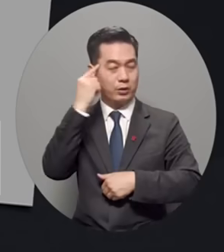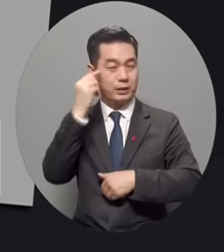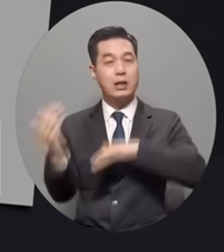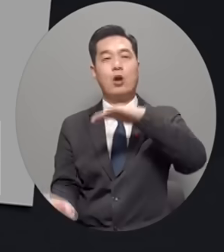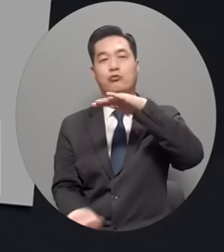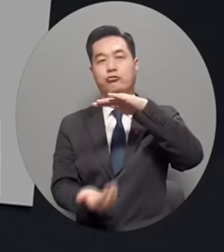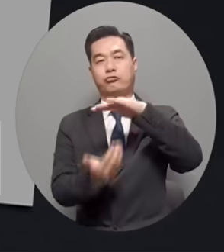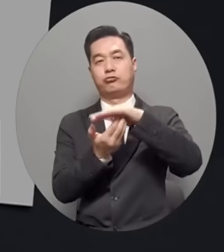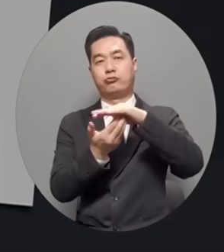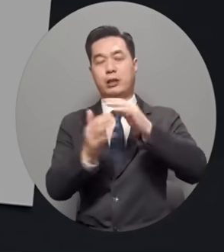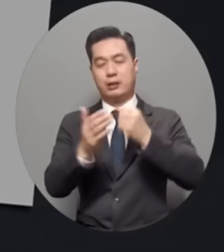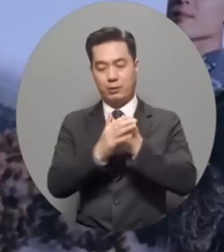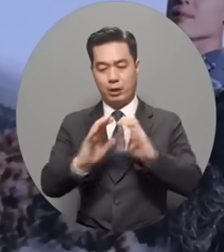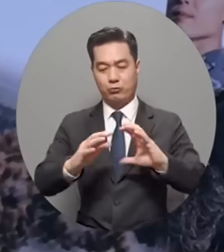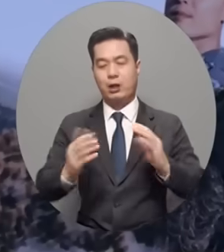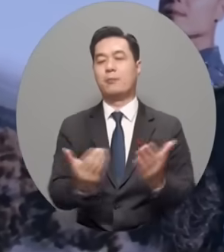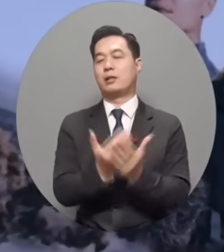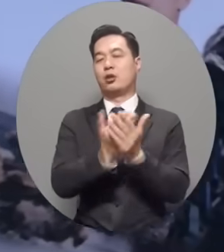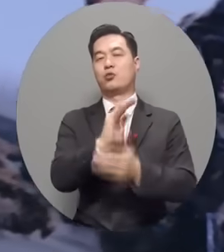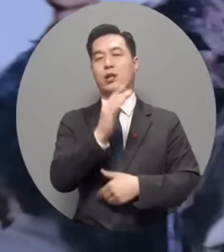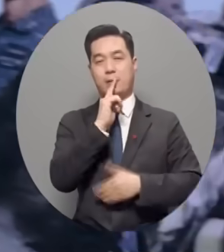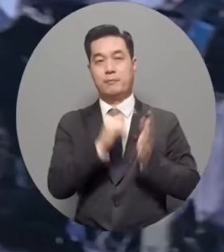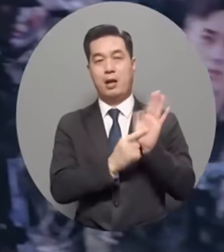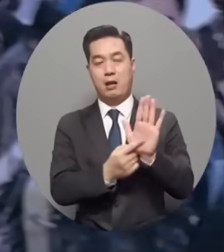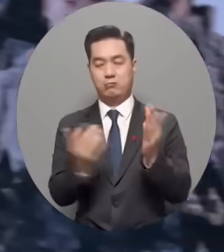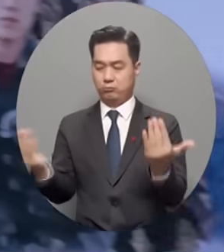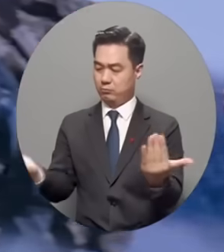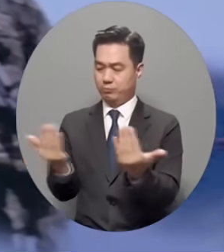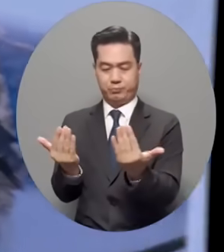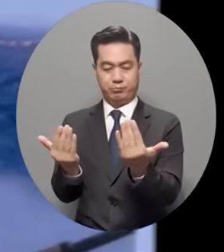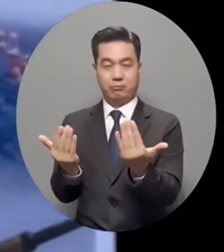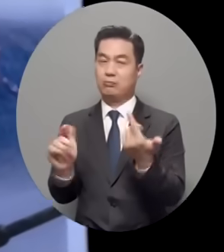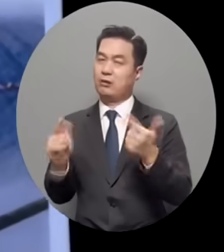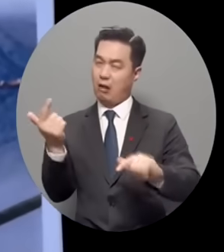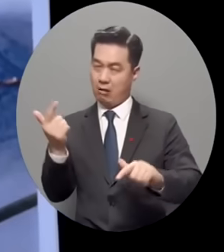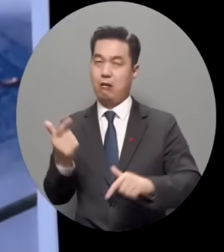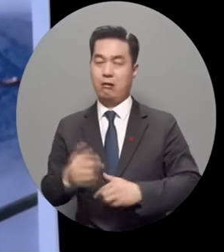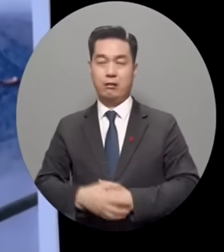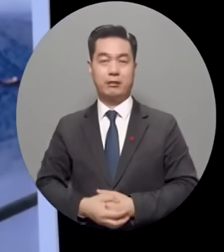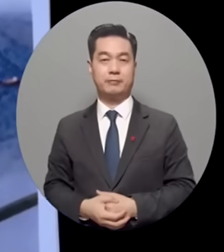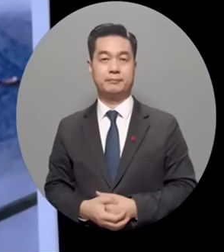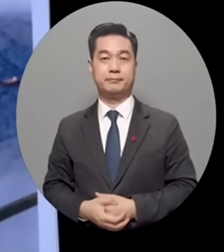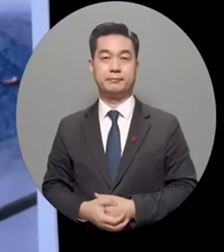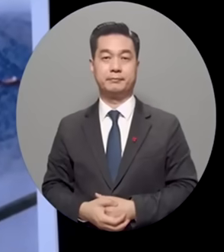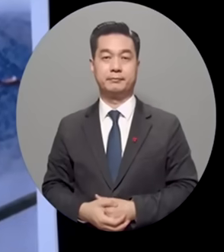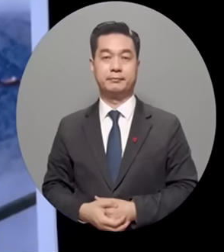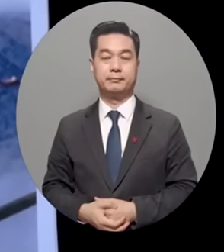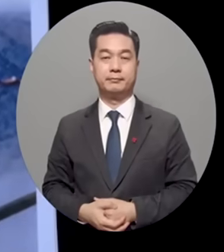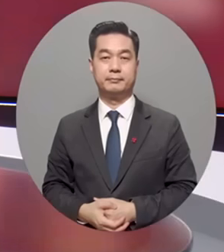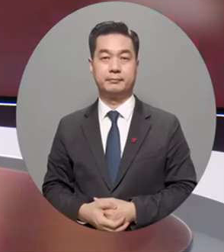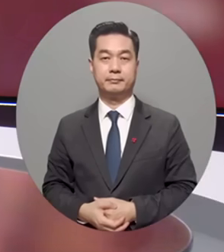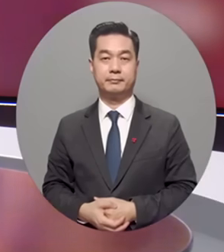발전의 원인을 찾을 수 있다고 진단해 분명한 차이를 보였습니다. 알고 보니 이준범입니다.